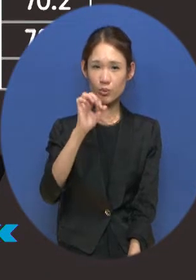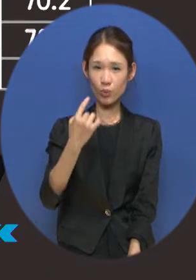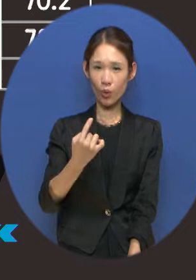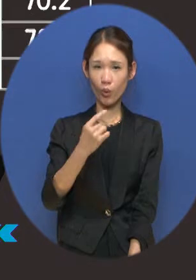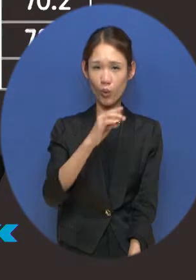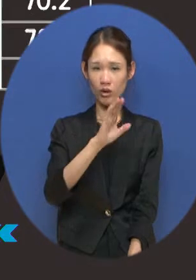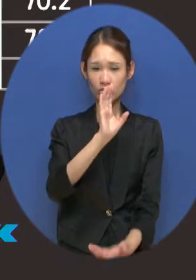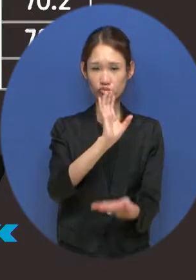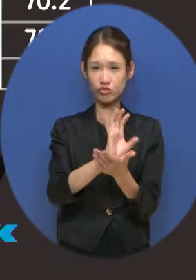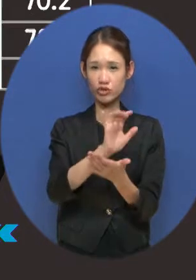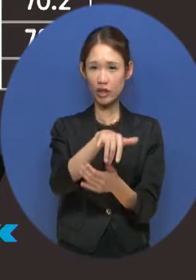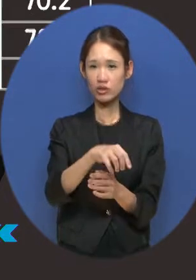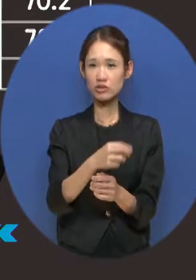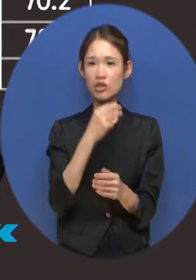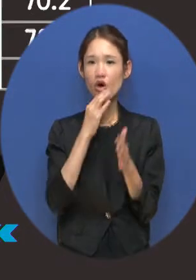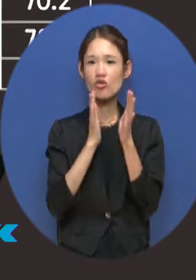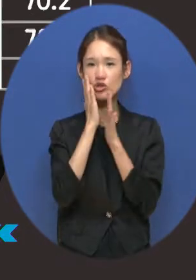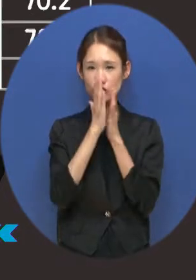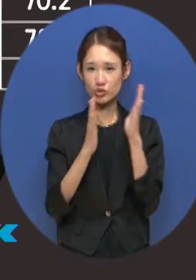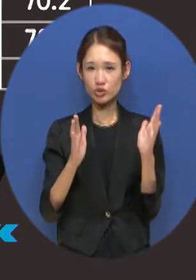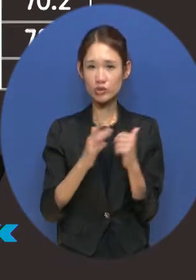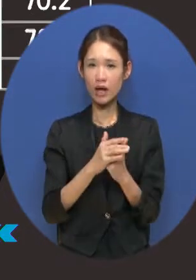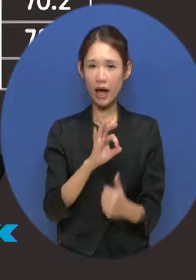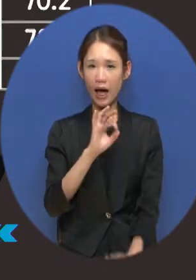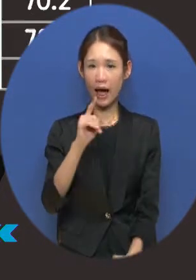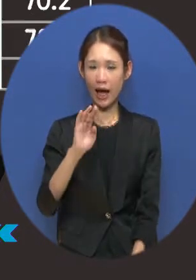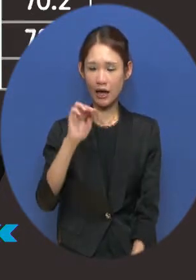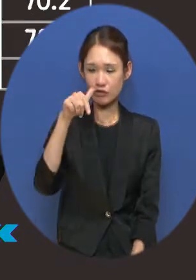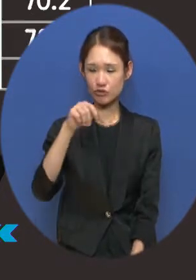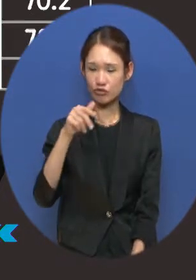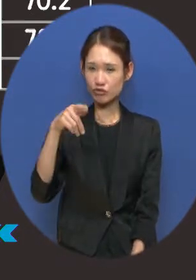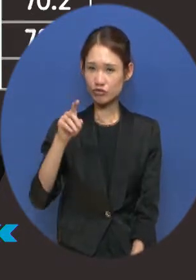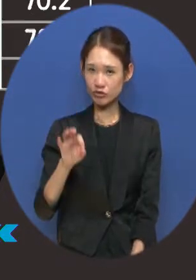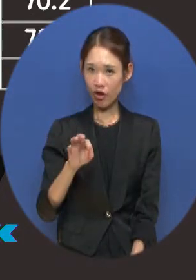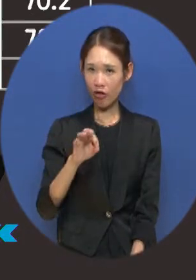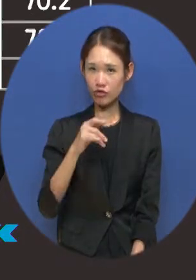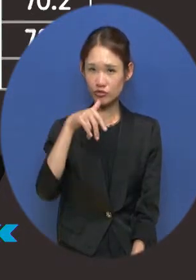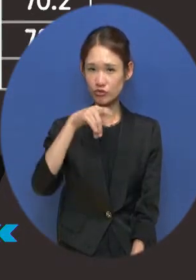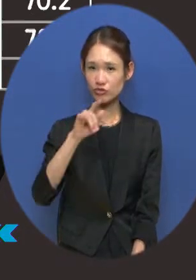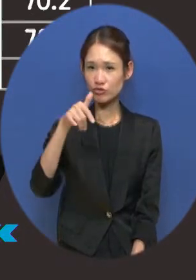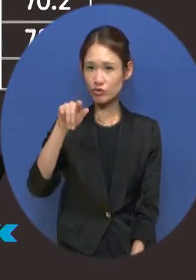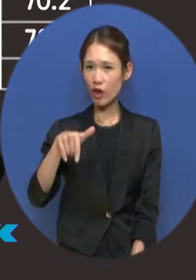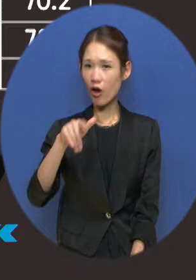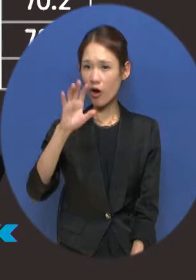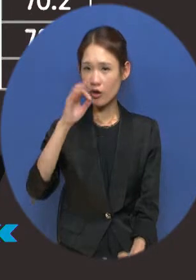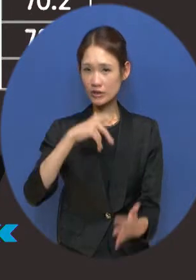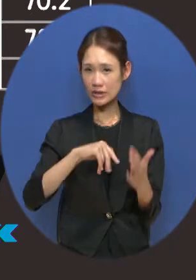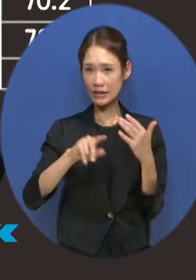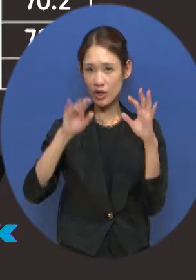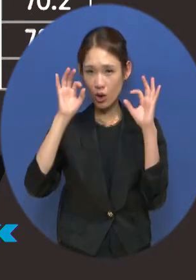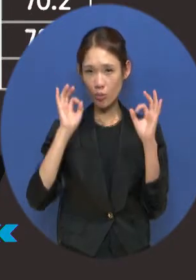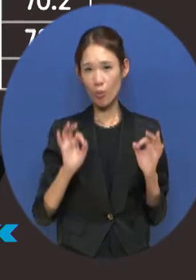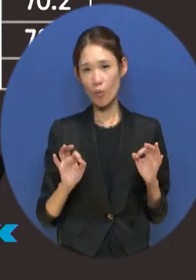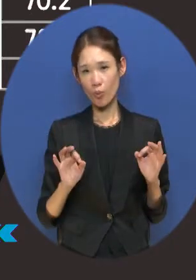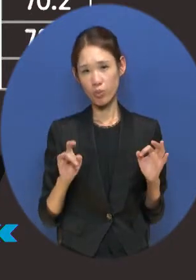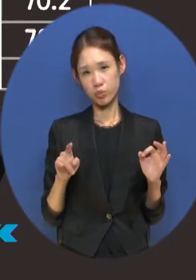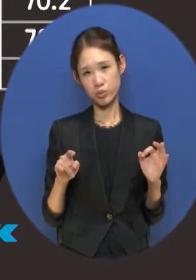그리고 분동선이 이제 서울숲, 압구정 로데오, 강남구청역, 수서역. 이것들을 이제, 보니까,